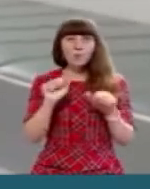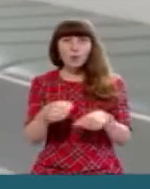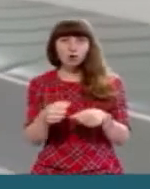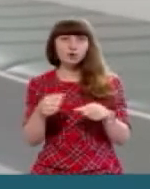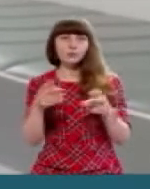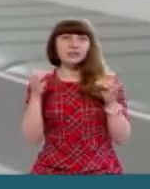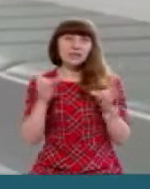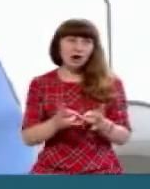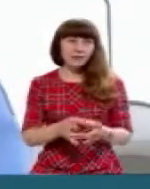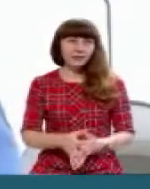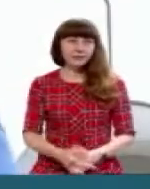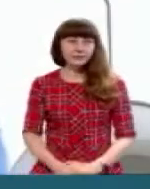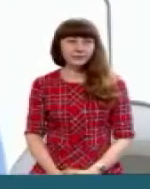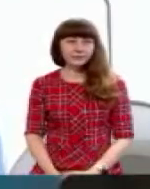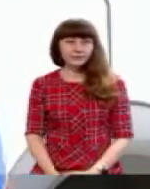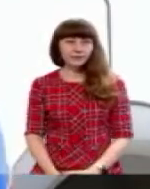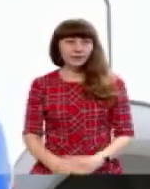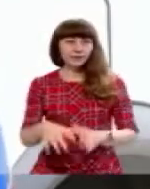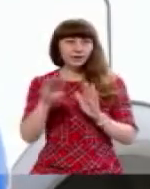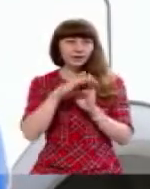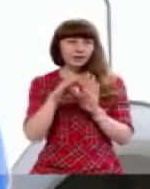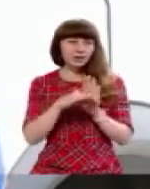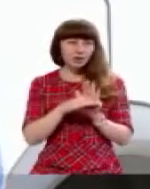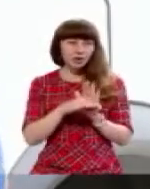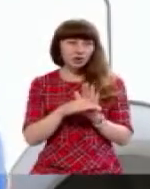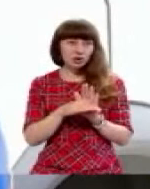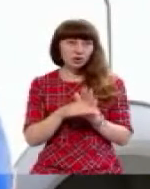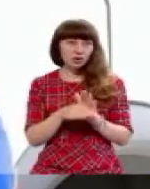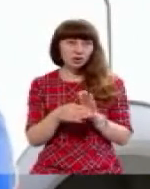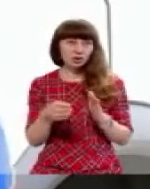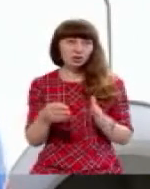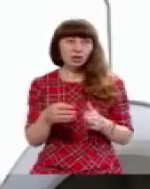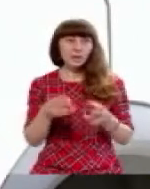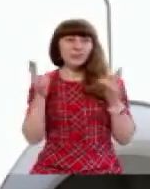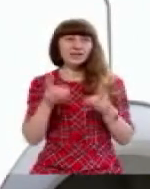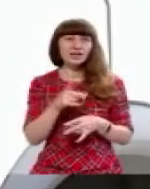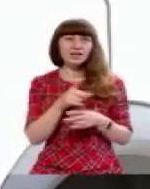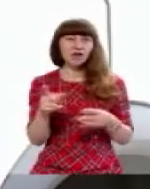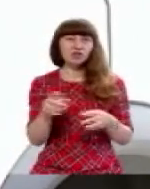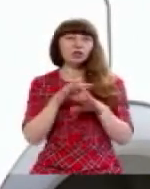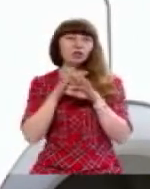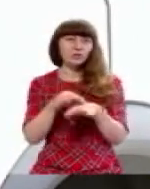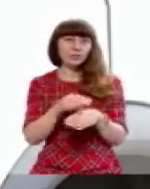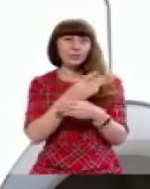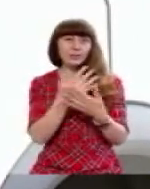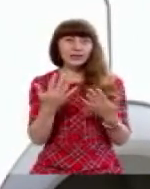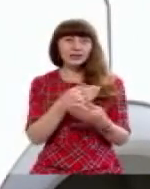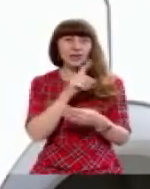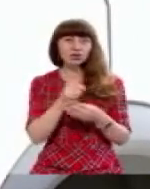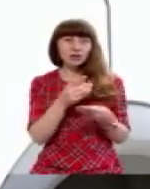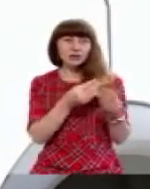не менее важна наша задача вы который пострадавших в выносят мы должны оказать первую помощь